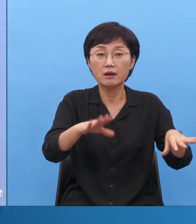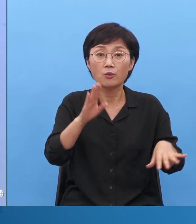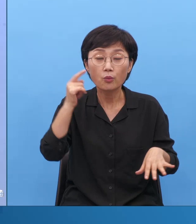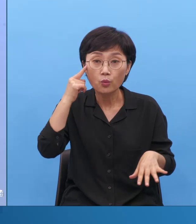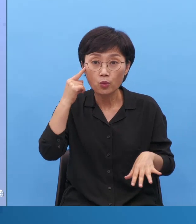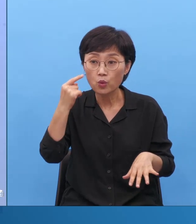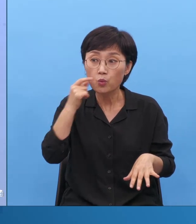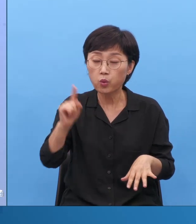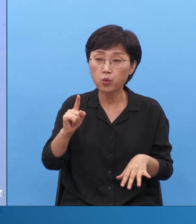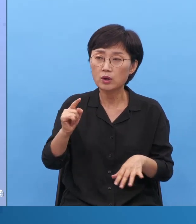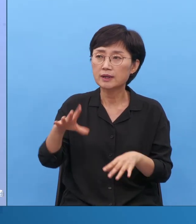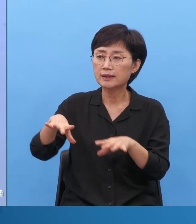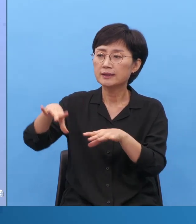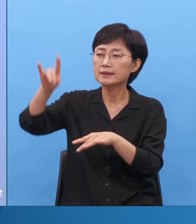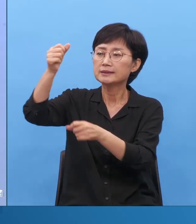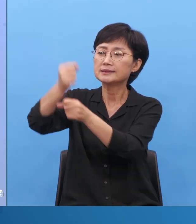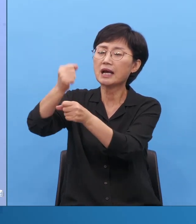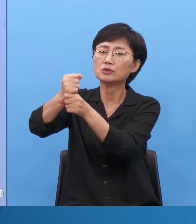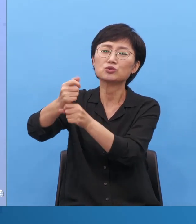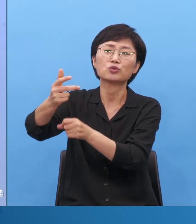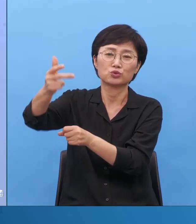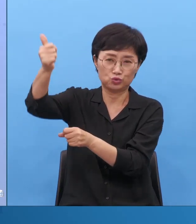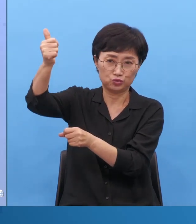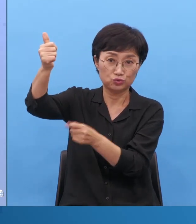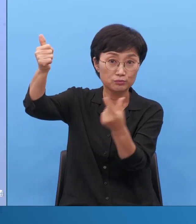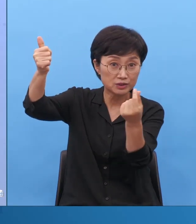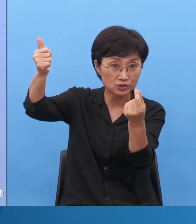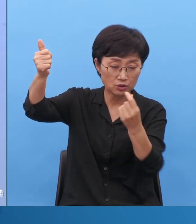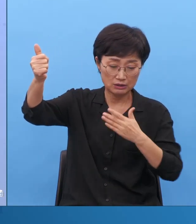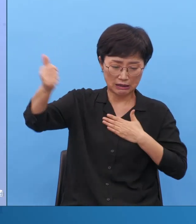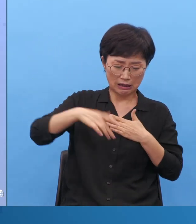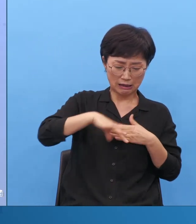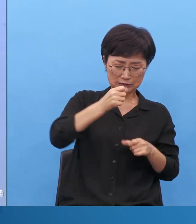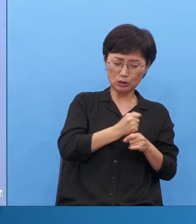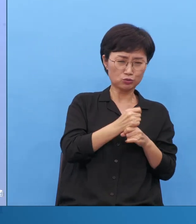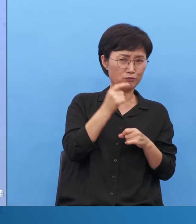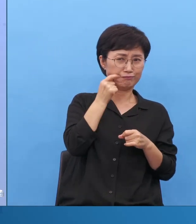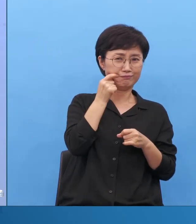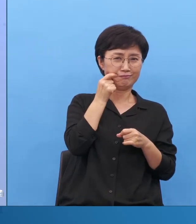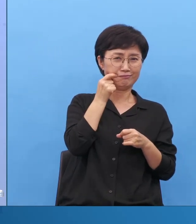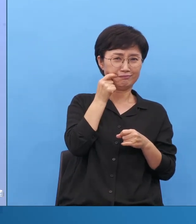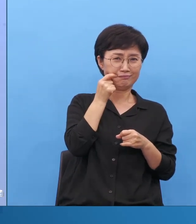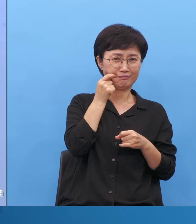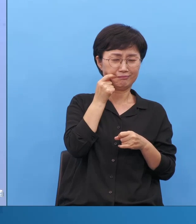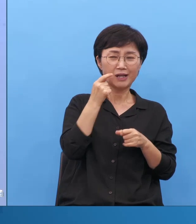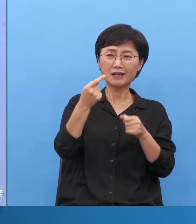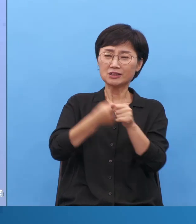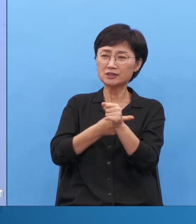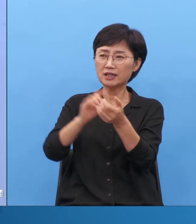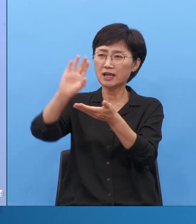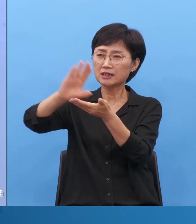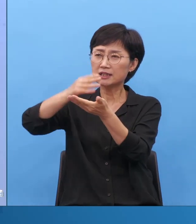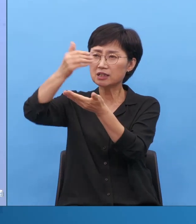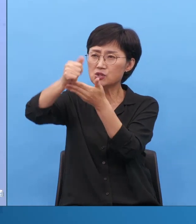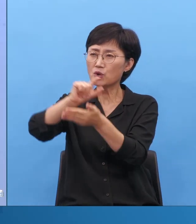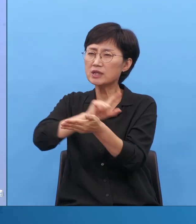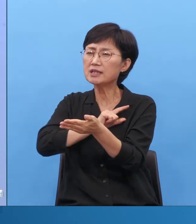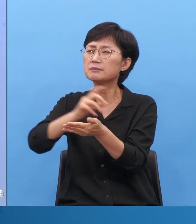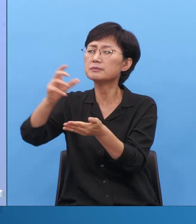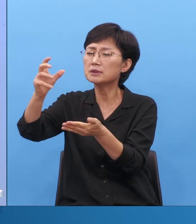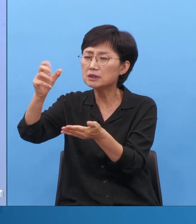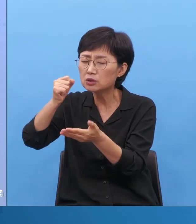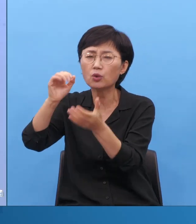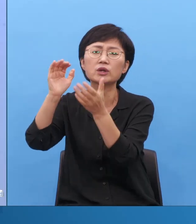But we're not the creators. 그래서 그리스도 이름으로 기도하는 거예요. And that's why we pray in the name of Christ. 그리스도 이름할 때 다섯 가지 참고해야 돼요.